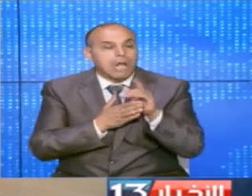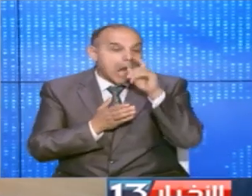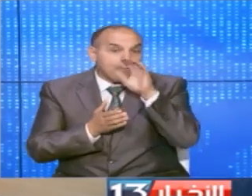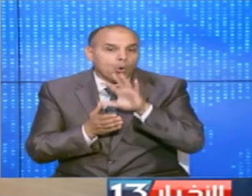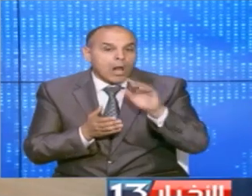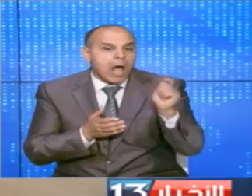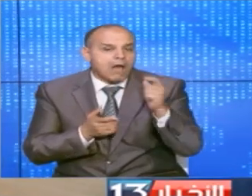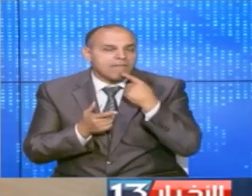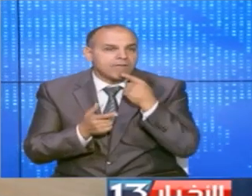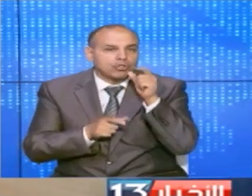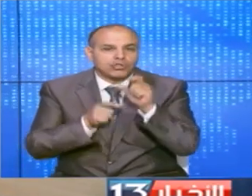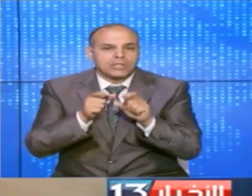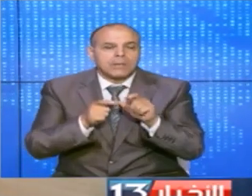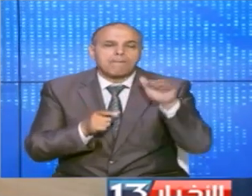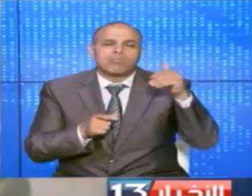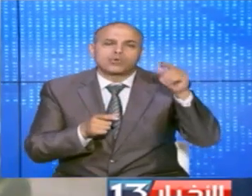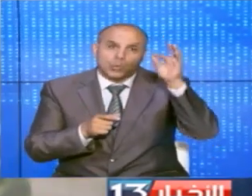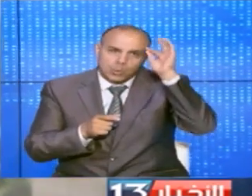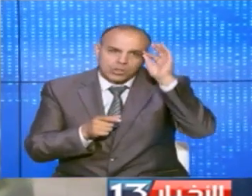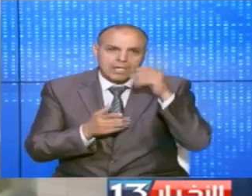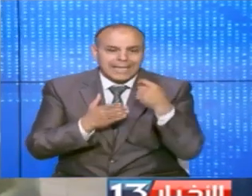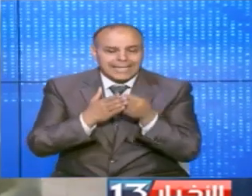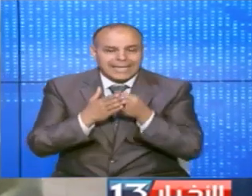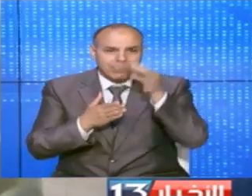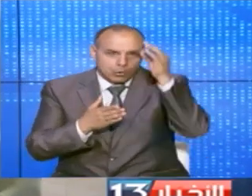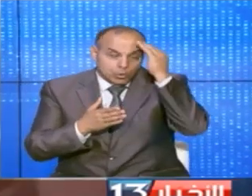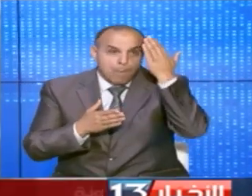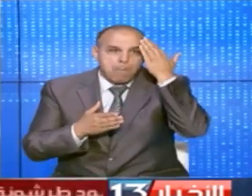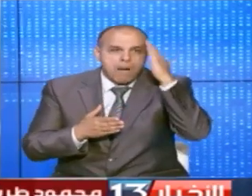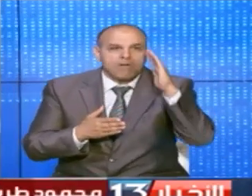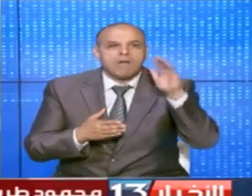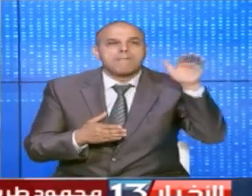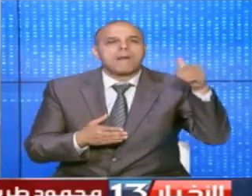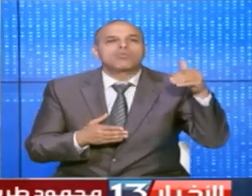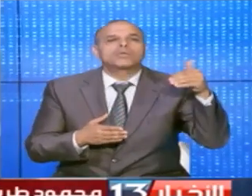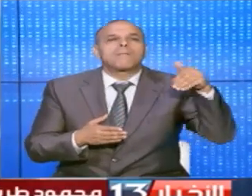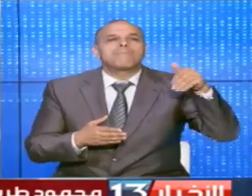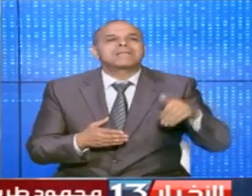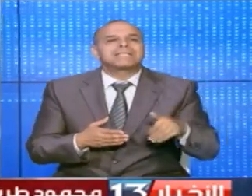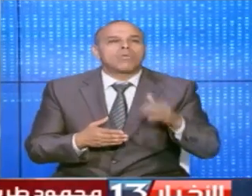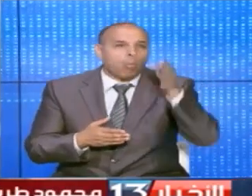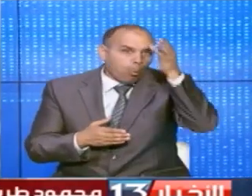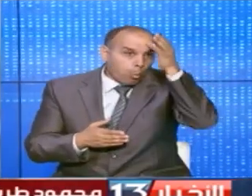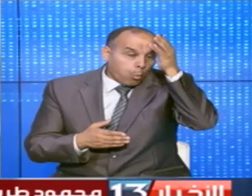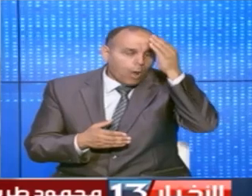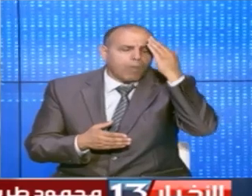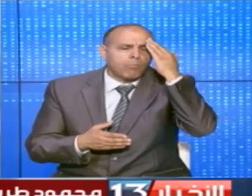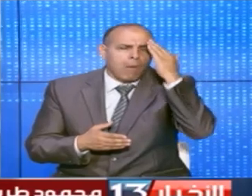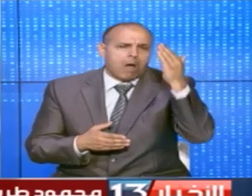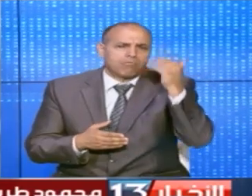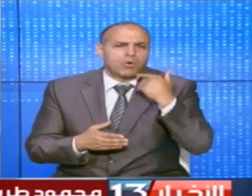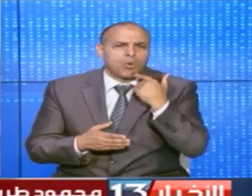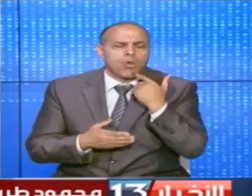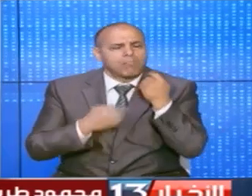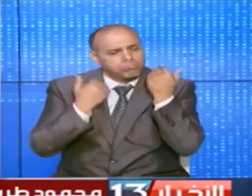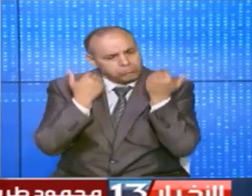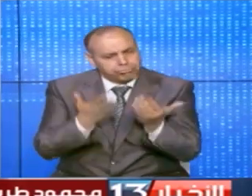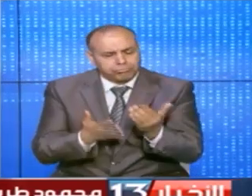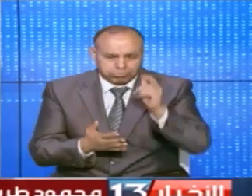بشخصيه محمود المساعدين كاتب التونسي الكبير ومحمود المسعدي اه جدير بالتكريم